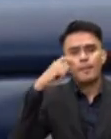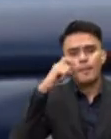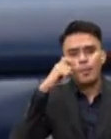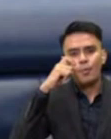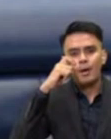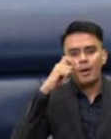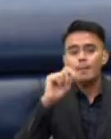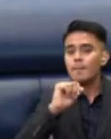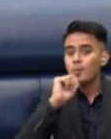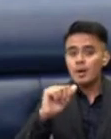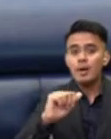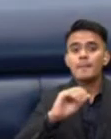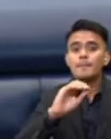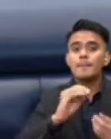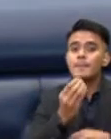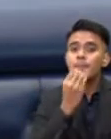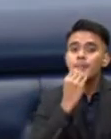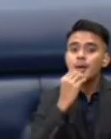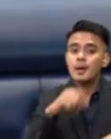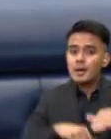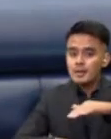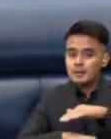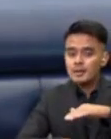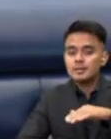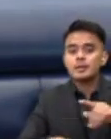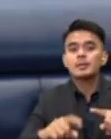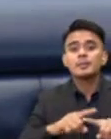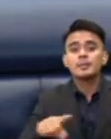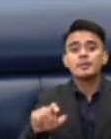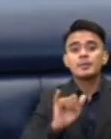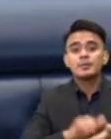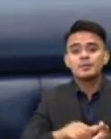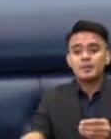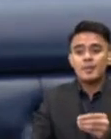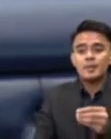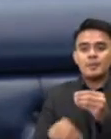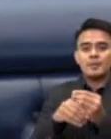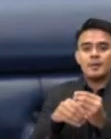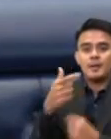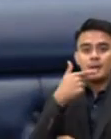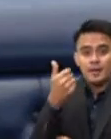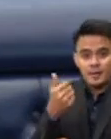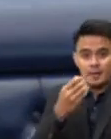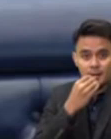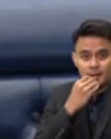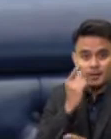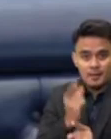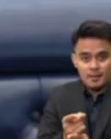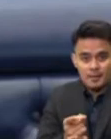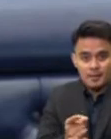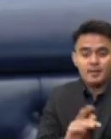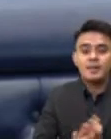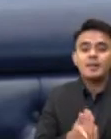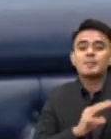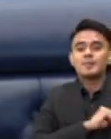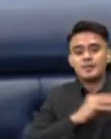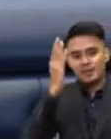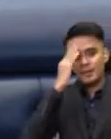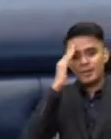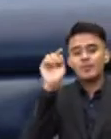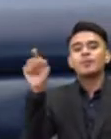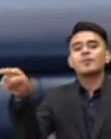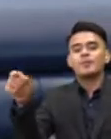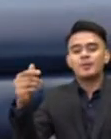merupakan makanan asasi tapi iaalah merupakan penambah perisa untuk makanan menteri lebih tahu kerana dia adalah